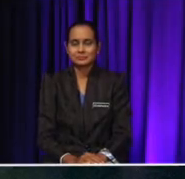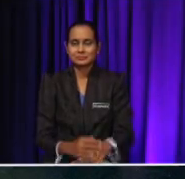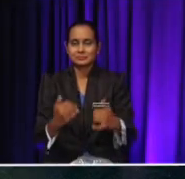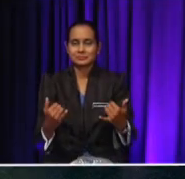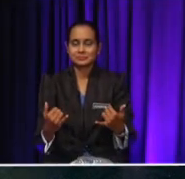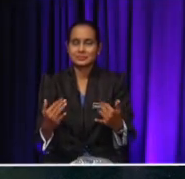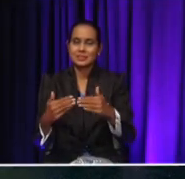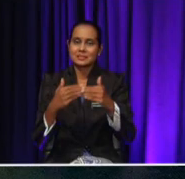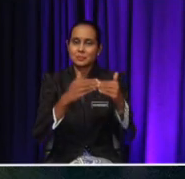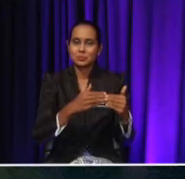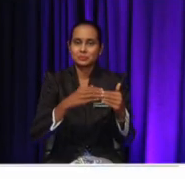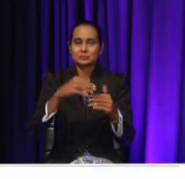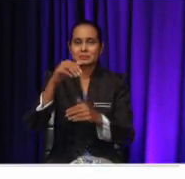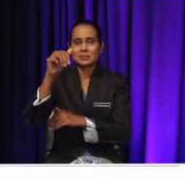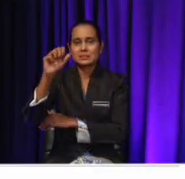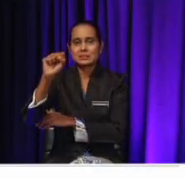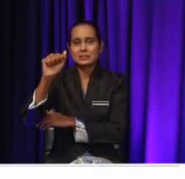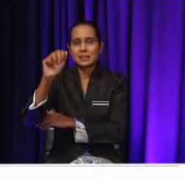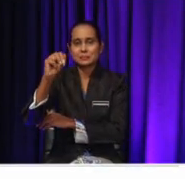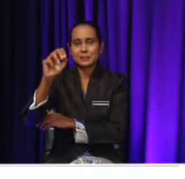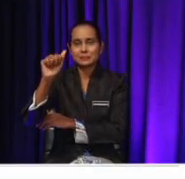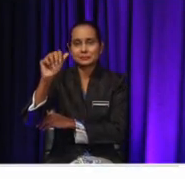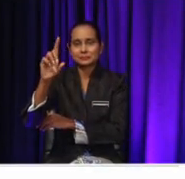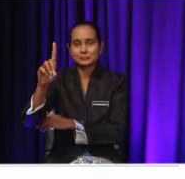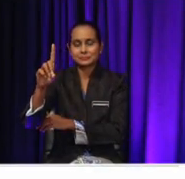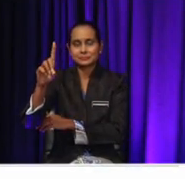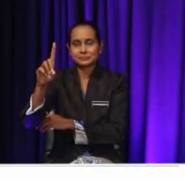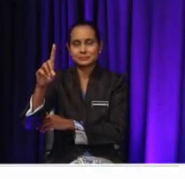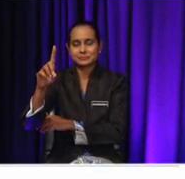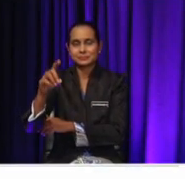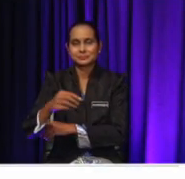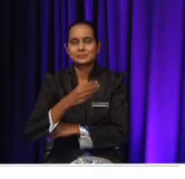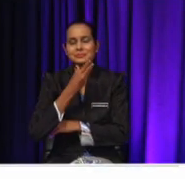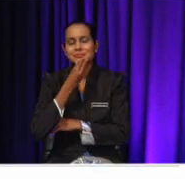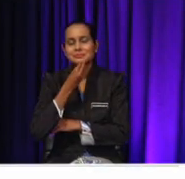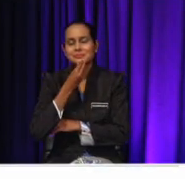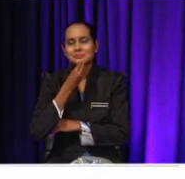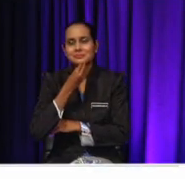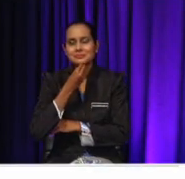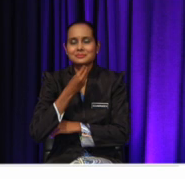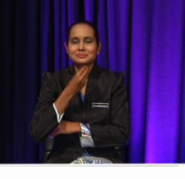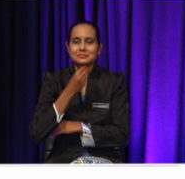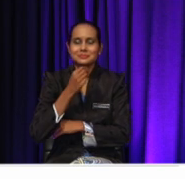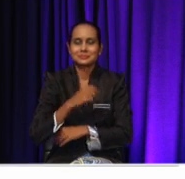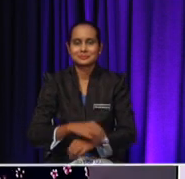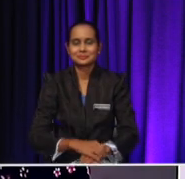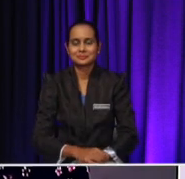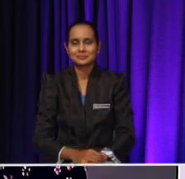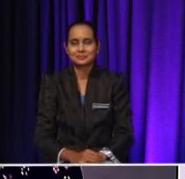ini dia tokoh yang memang kita tengok janggut Misai demam banyak ke intelektual